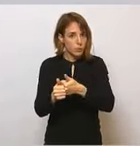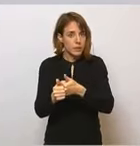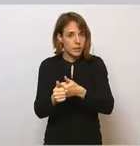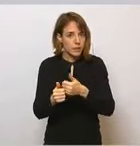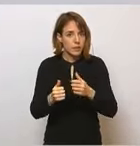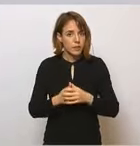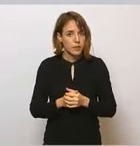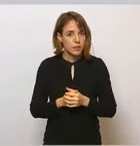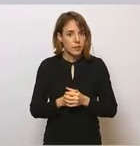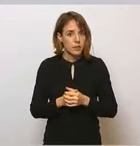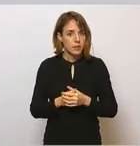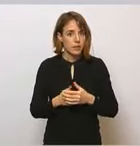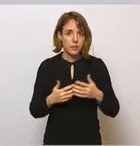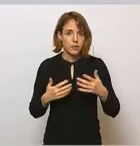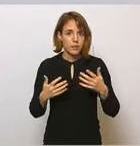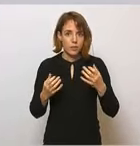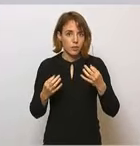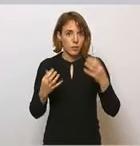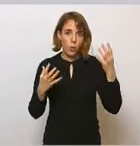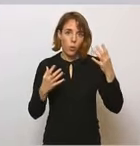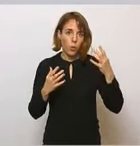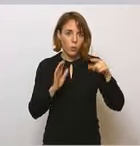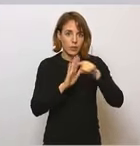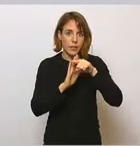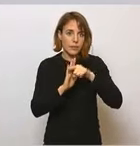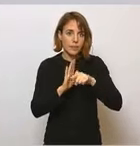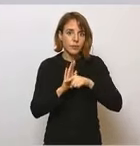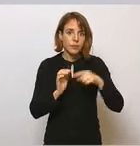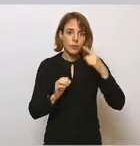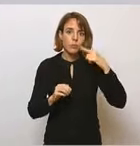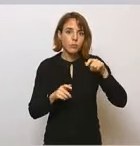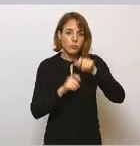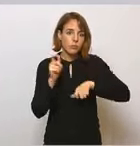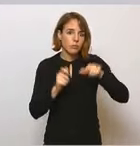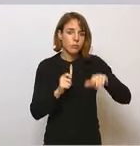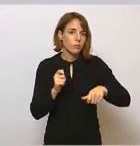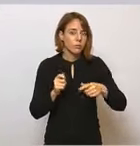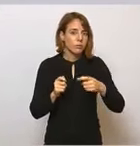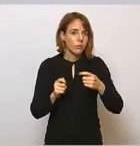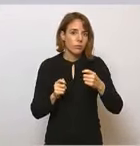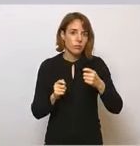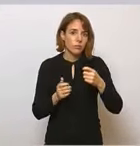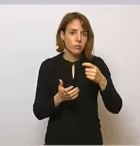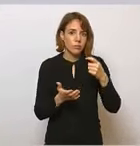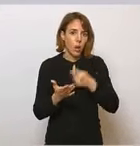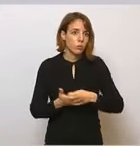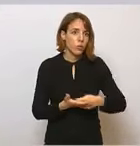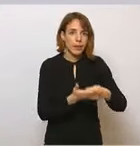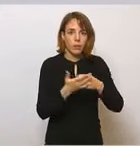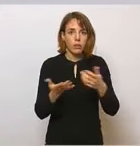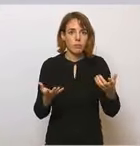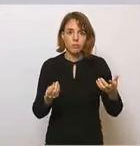observe qu'il y a un impact négatif sur beaucoup de développeurs et consommateurs, et ces entreprises n'ont pas le temps ni les ressources